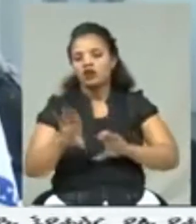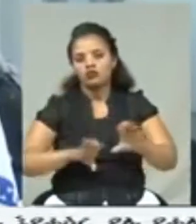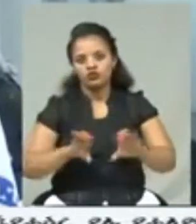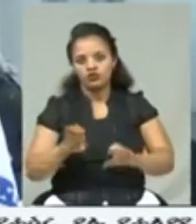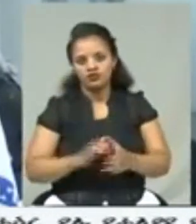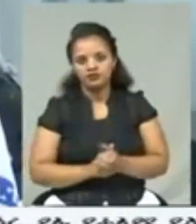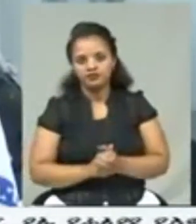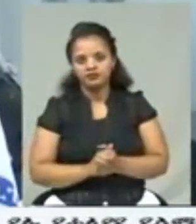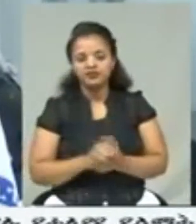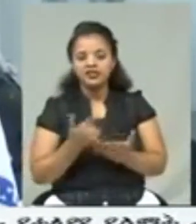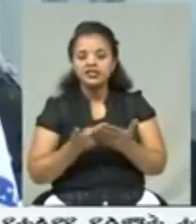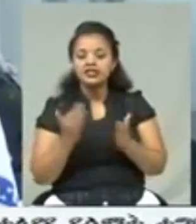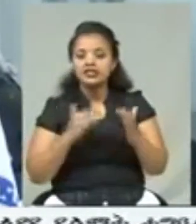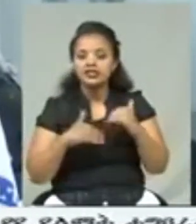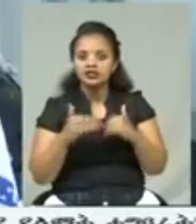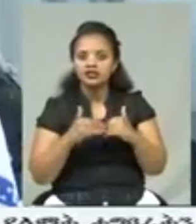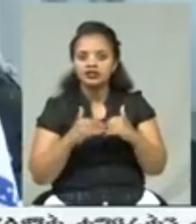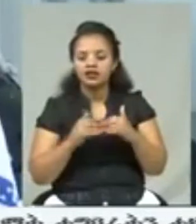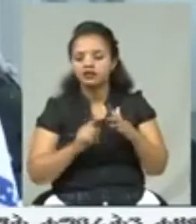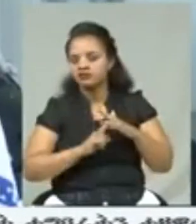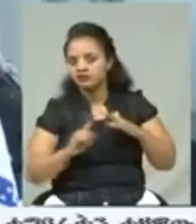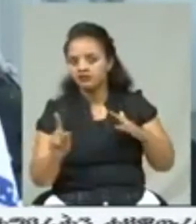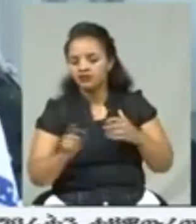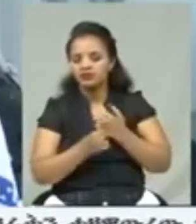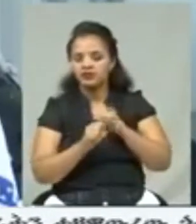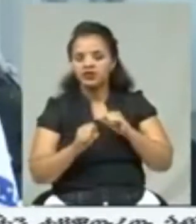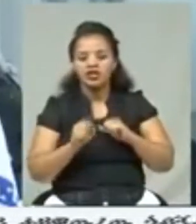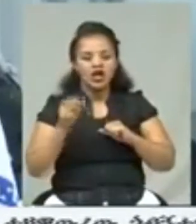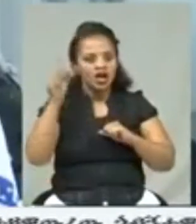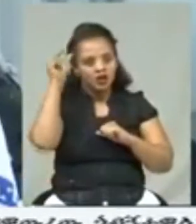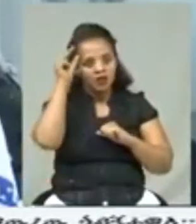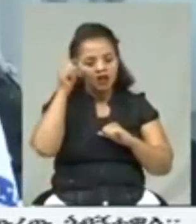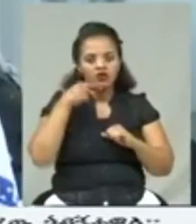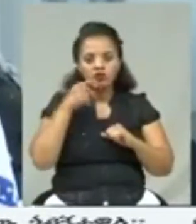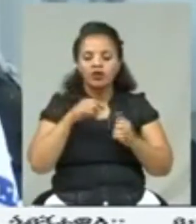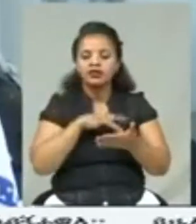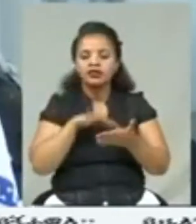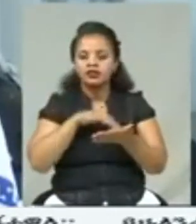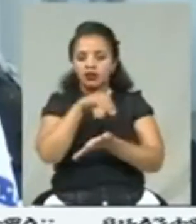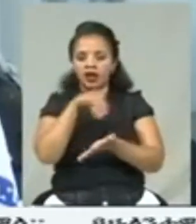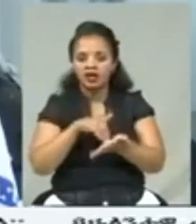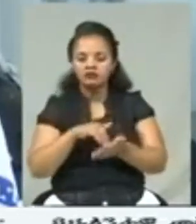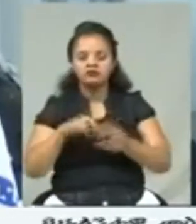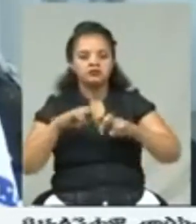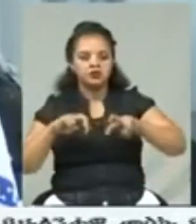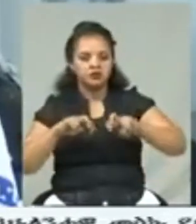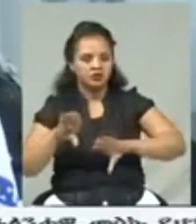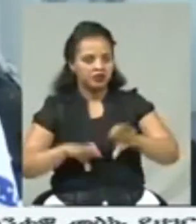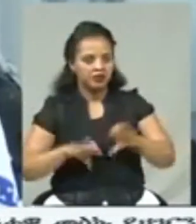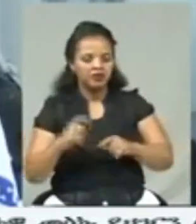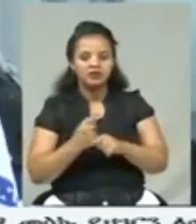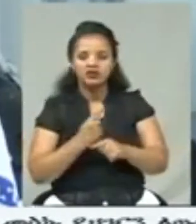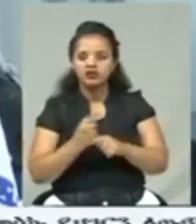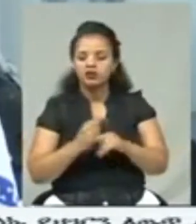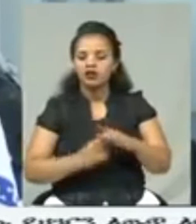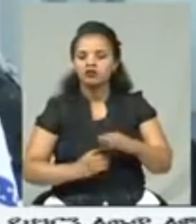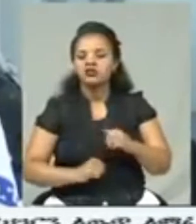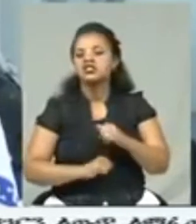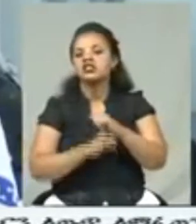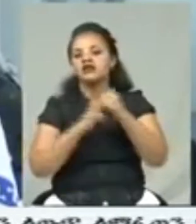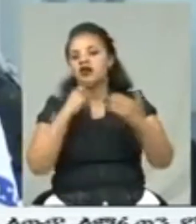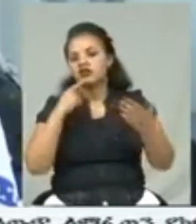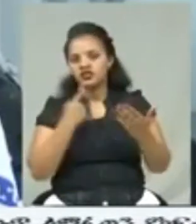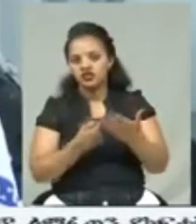አድርጎታል። ከዚህ ችግር ለመታደግ የባህልና ቋንቋ ጥናት ማዕከላት ምርምር በማድረግ በተግባር በተደገፈ